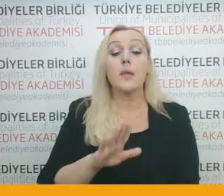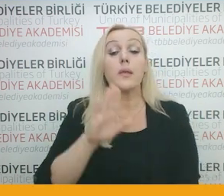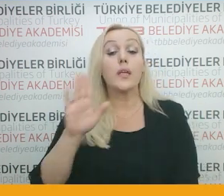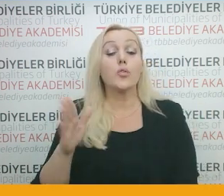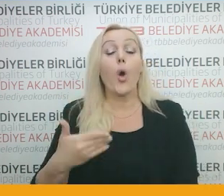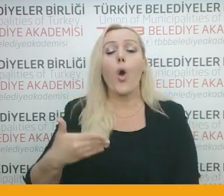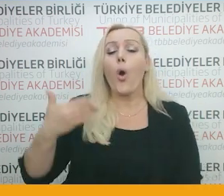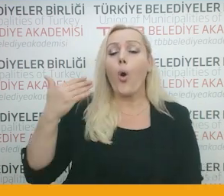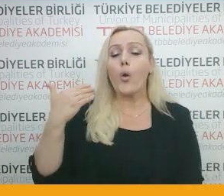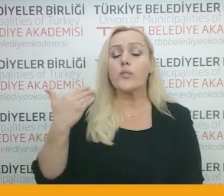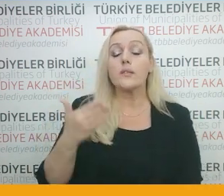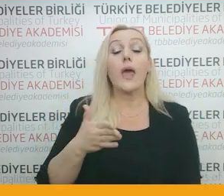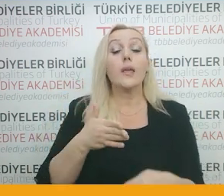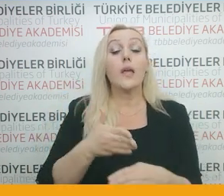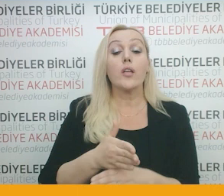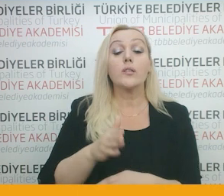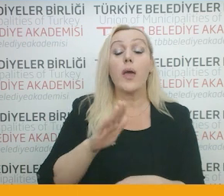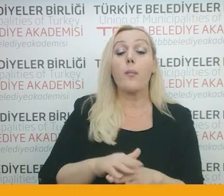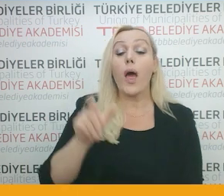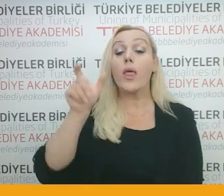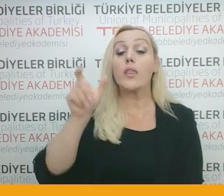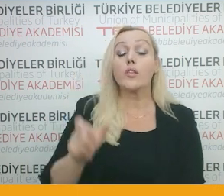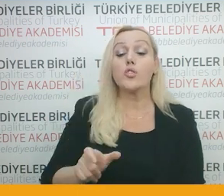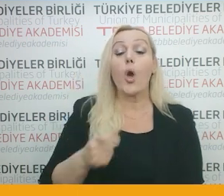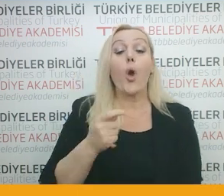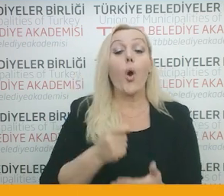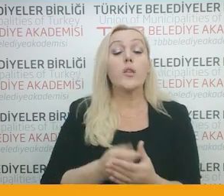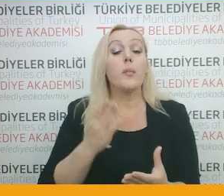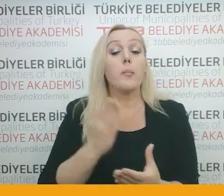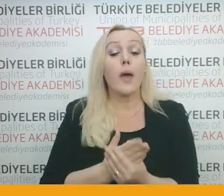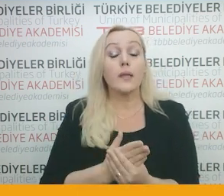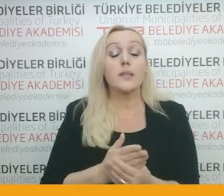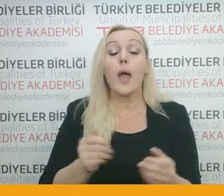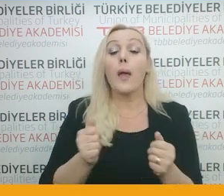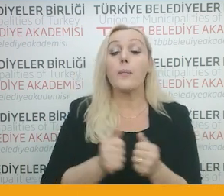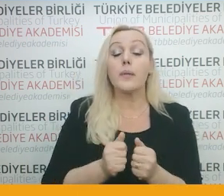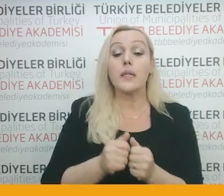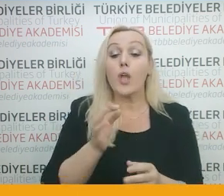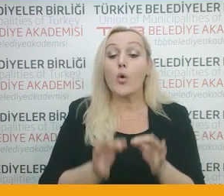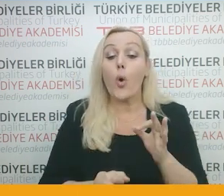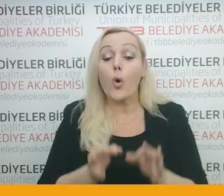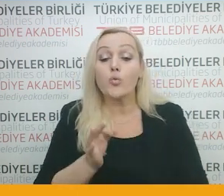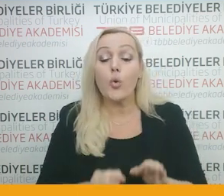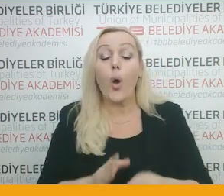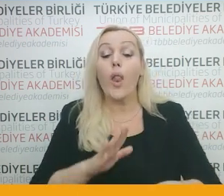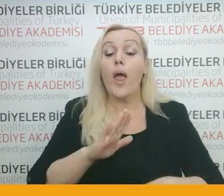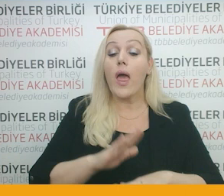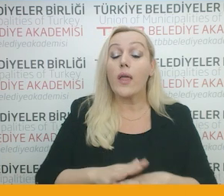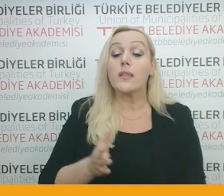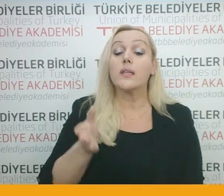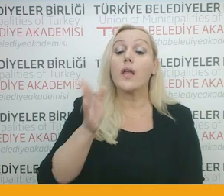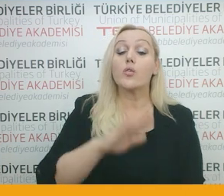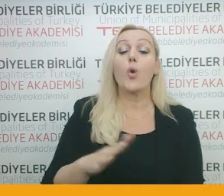Öncesinde gerçekleştirme görevlisi ödeme emri belgesiyle beraber diğer evraklardan bir mali kontrolden geçirdikten